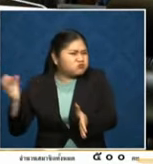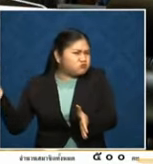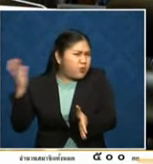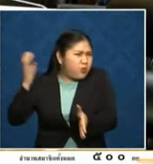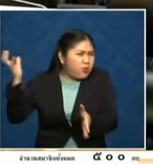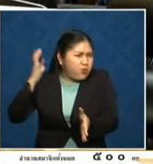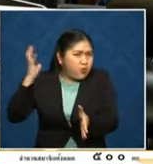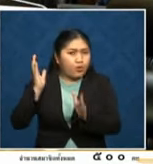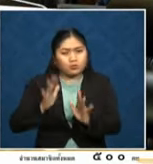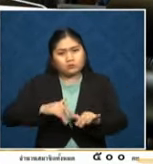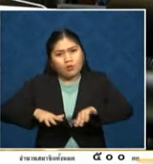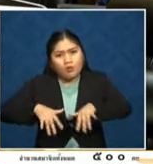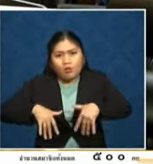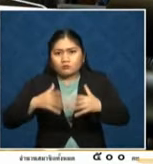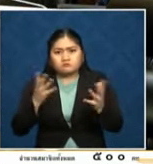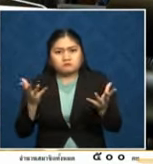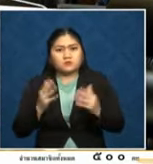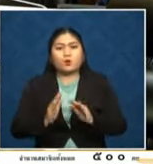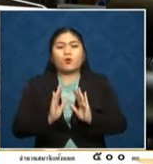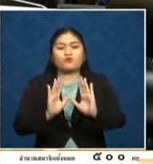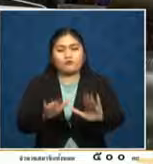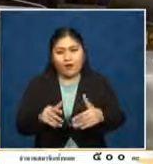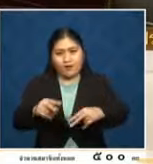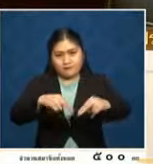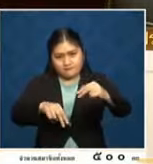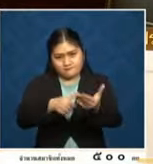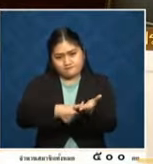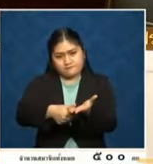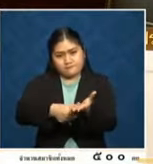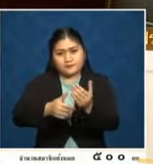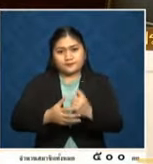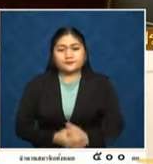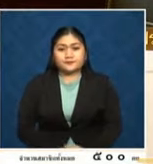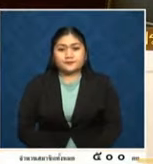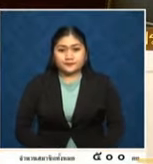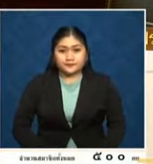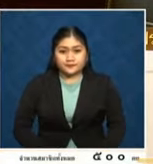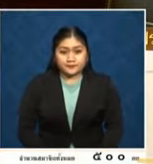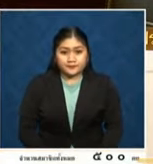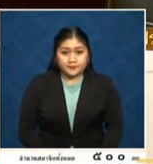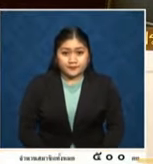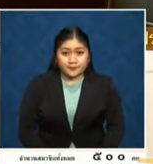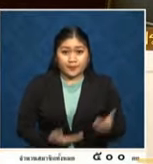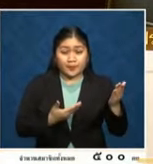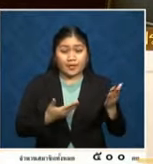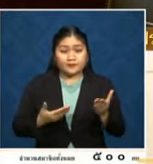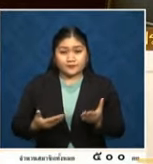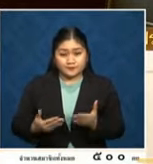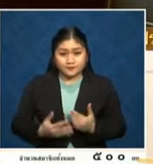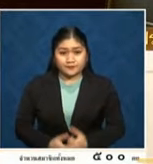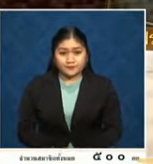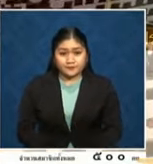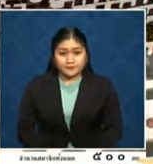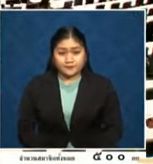ให้กรุงเทพมหานครดำเนินการแก้ไขด่วนครับขอบคุณครับ ขอบคุณครับขอเชิญท่านเทพจุฑาขาวคำครับ